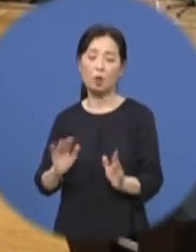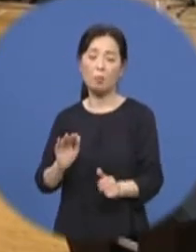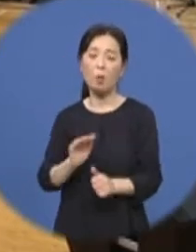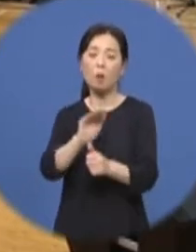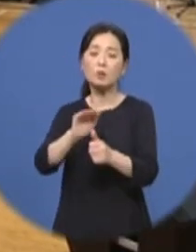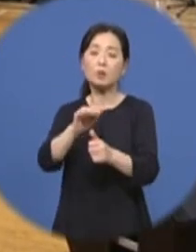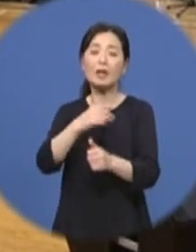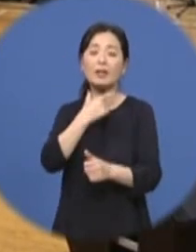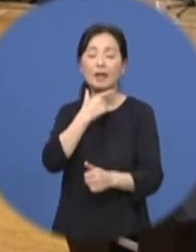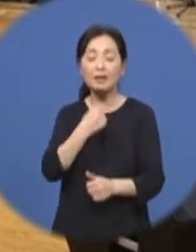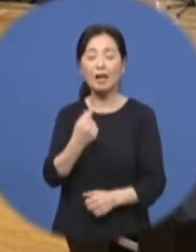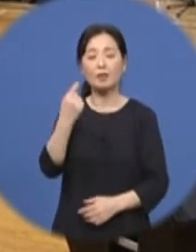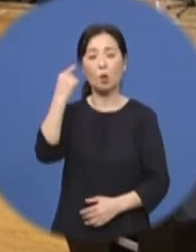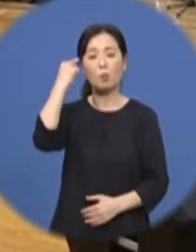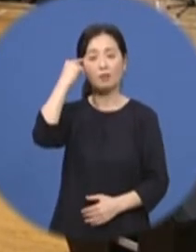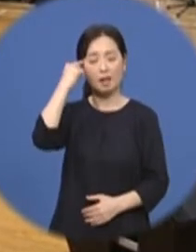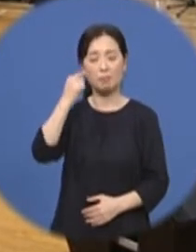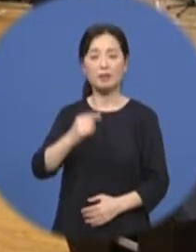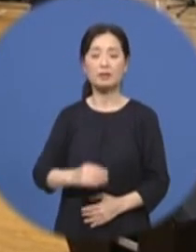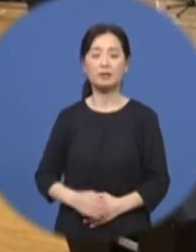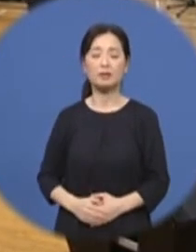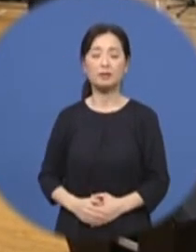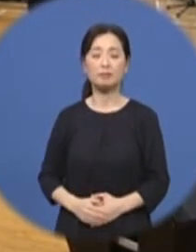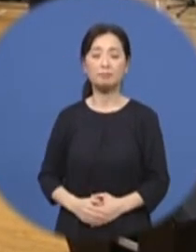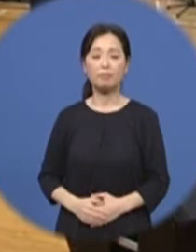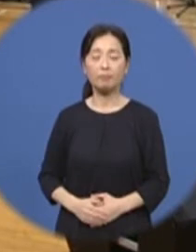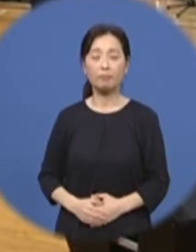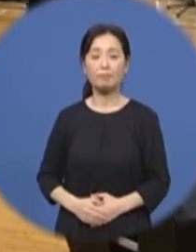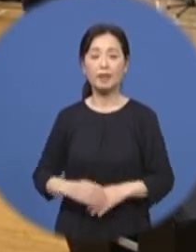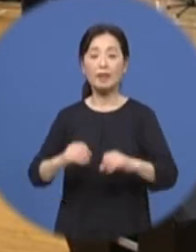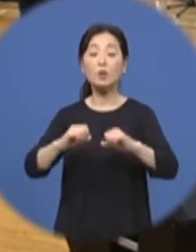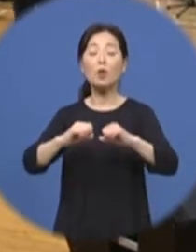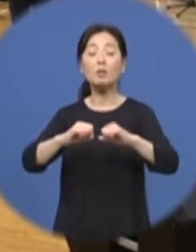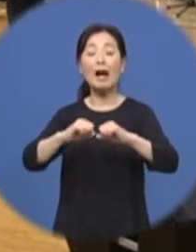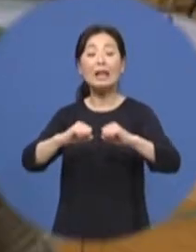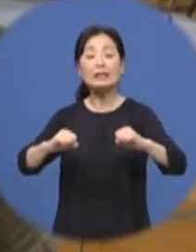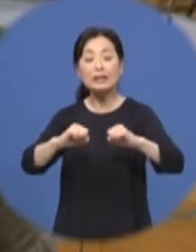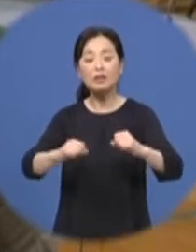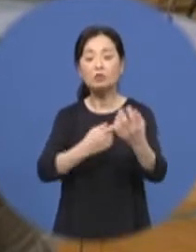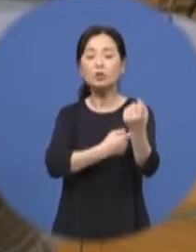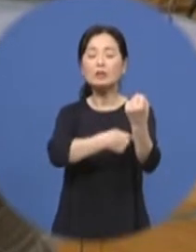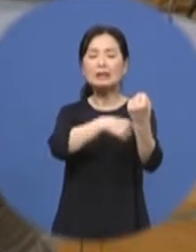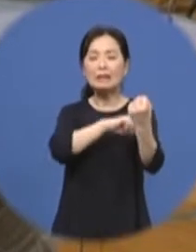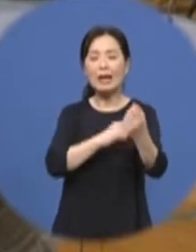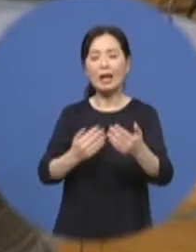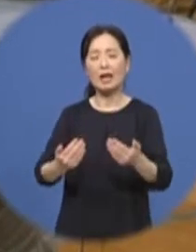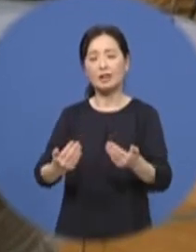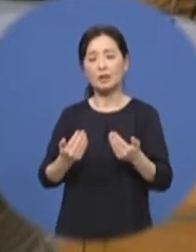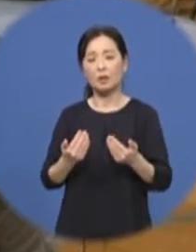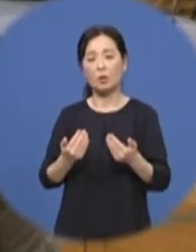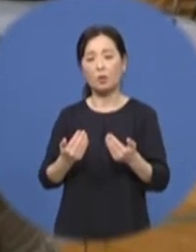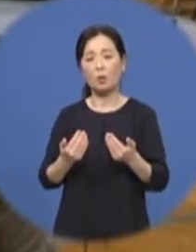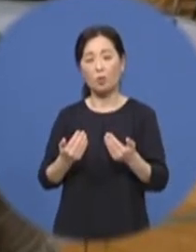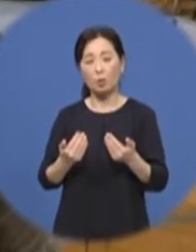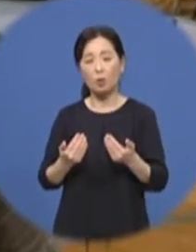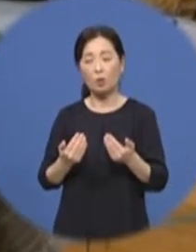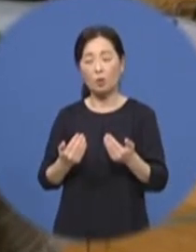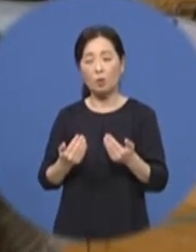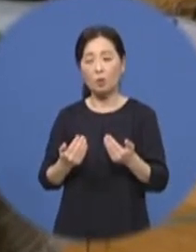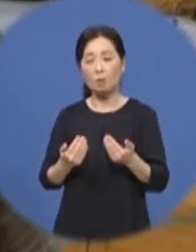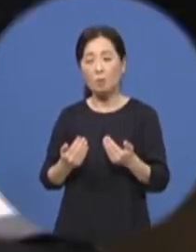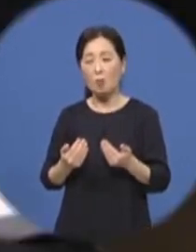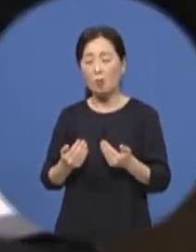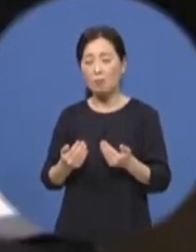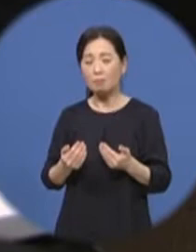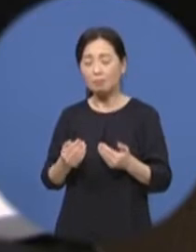いと思っておりまして、はい、生きるそこには底力がいるなと、ちょっとしたことでは諦めない、